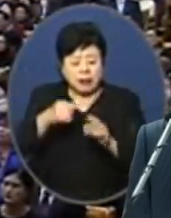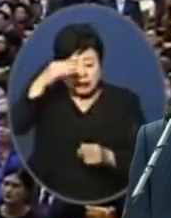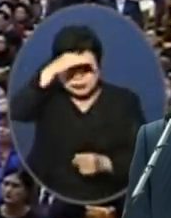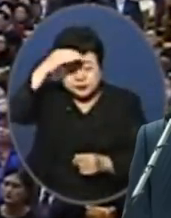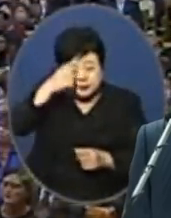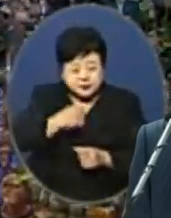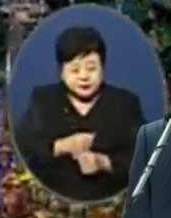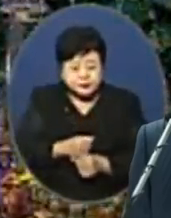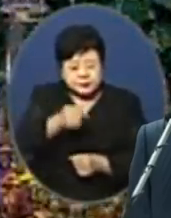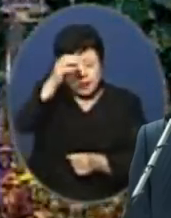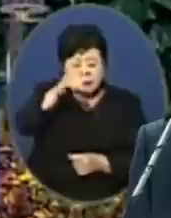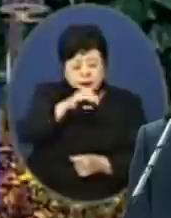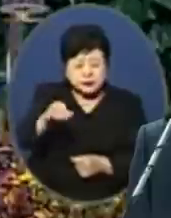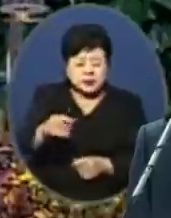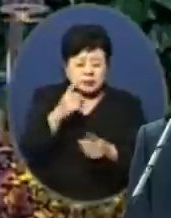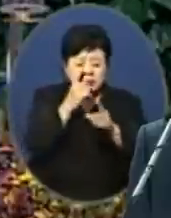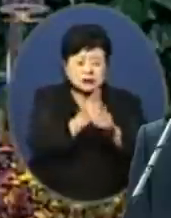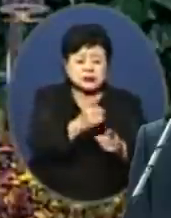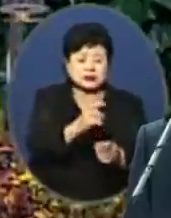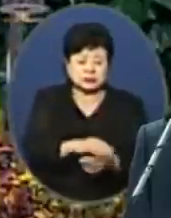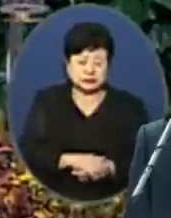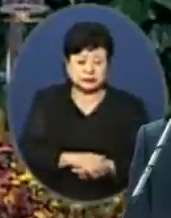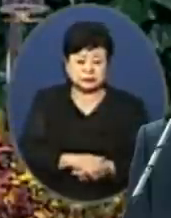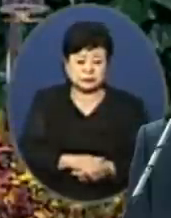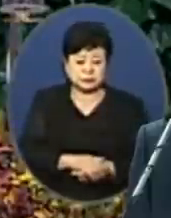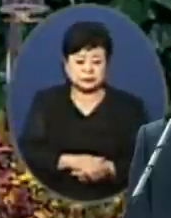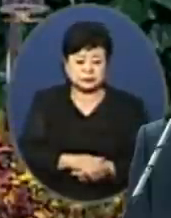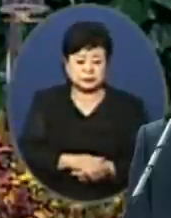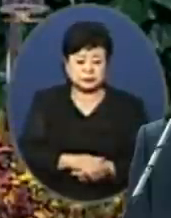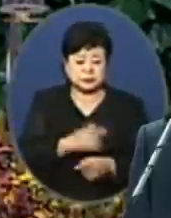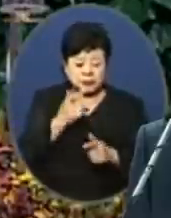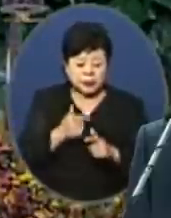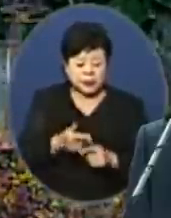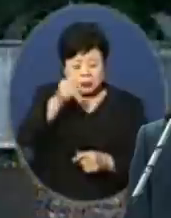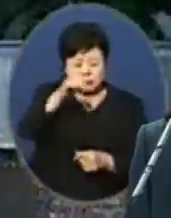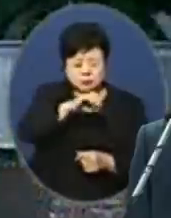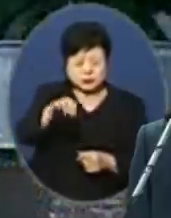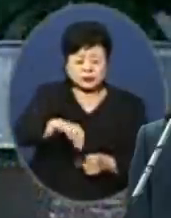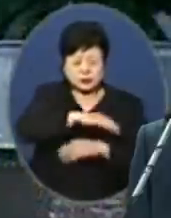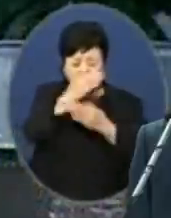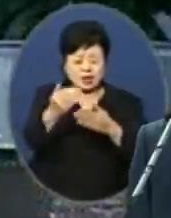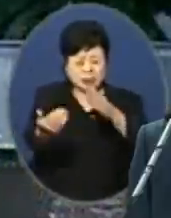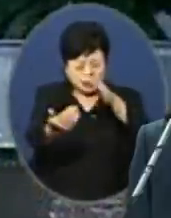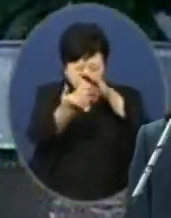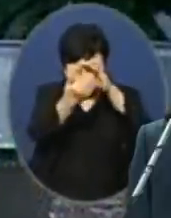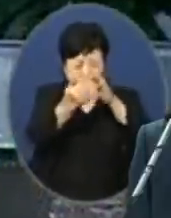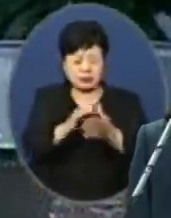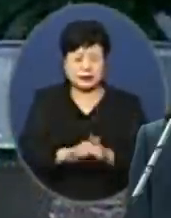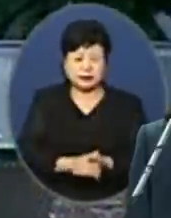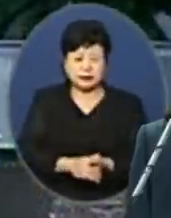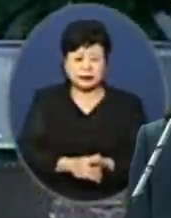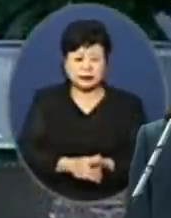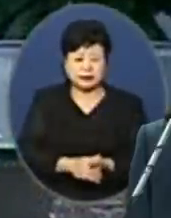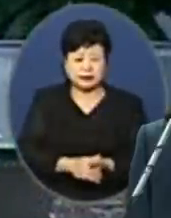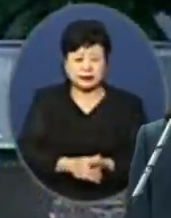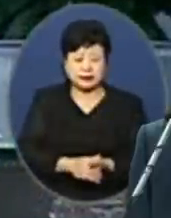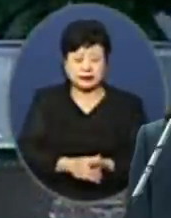삼으시고 십자가로 그들을 이기셨느니라. 예수님이 십자가에서 다 이루었다는 그